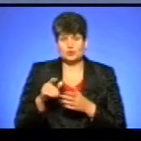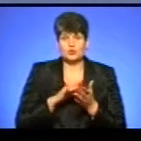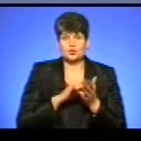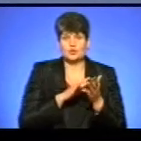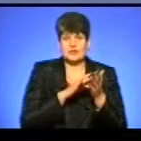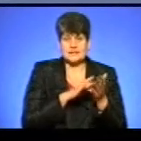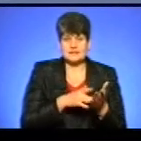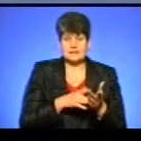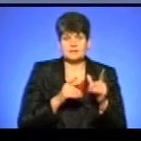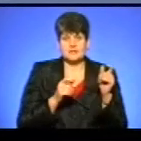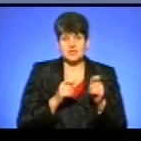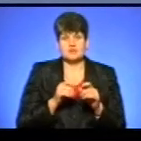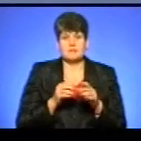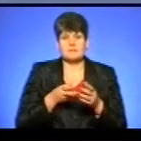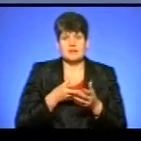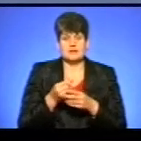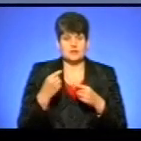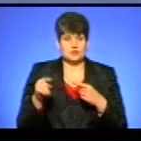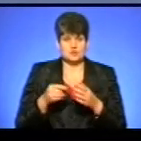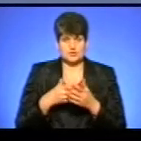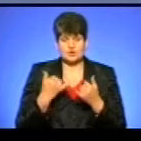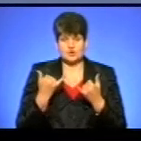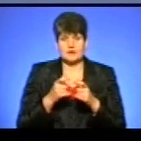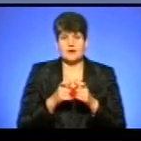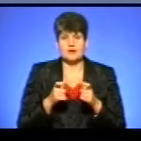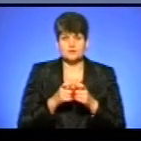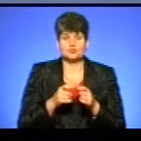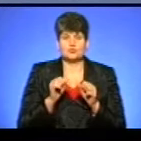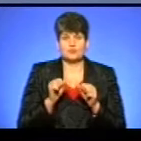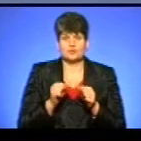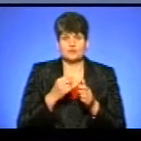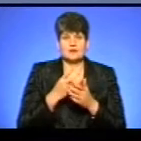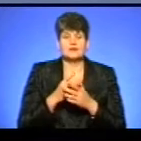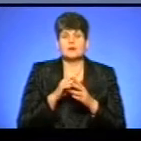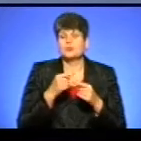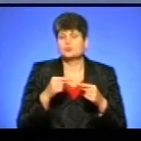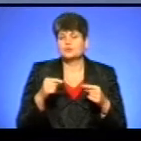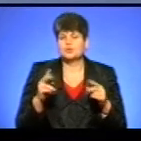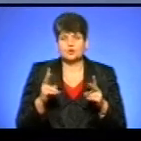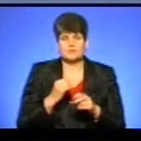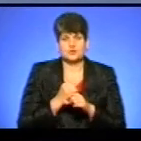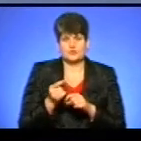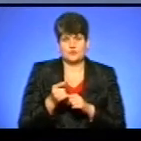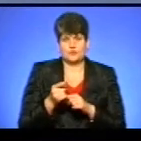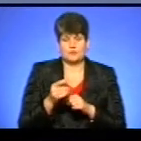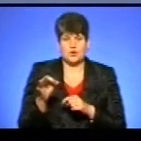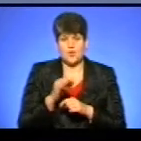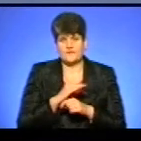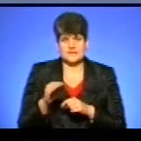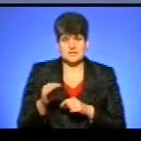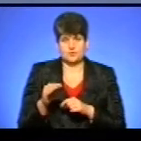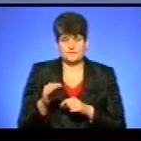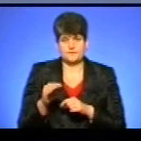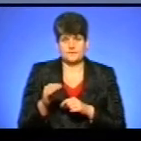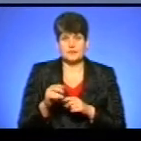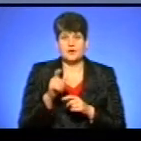і приїжджі платять іншу ціну. Сьогодні картку тернополяна навіть мають можливість придбати будь-хто, хто працює в Тернополі офіційно, незалежно від місця проживання.